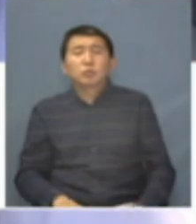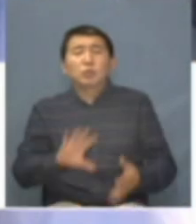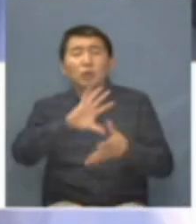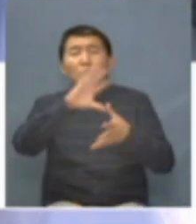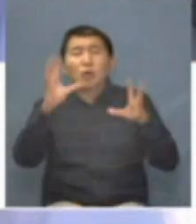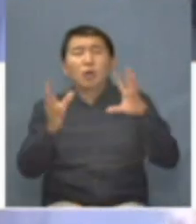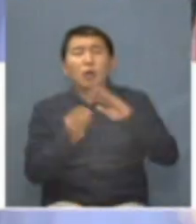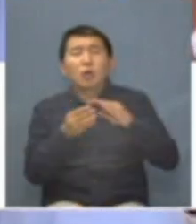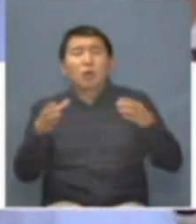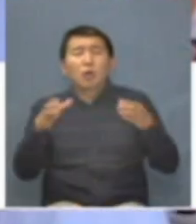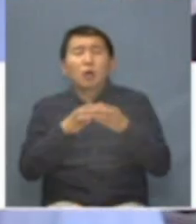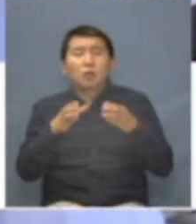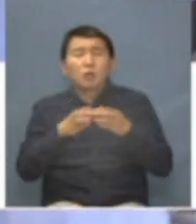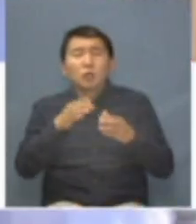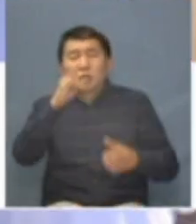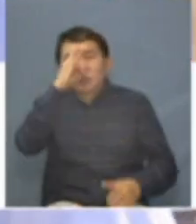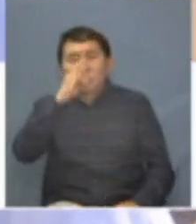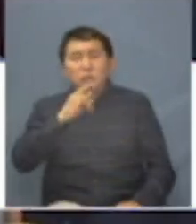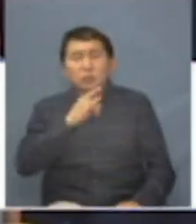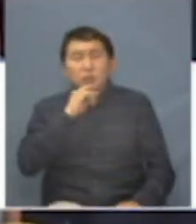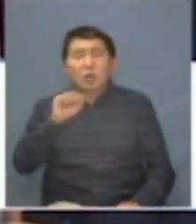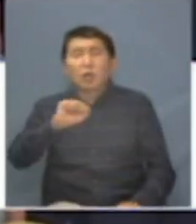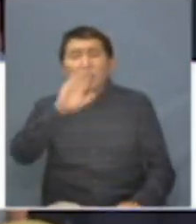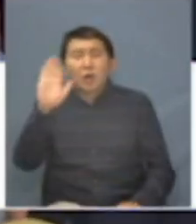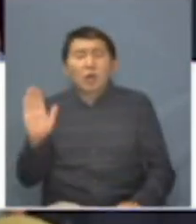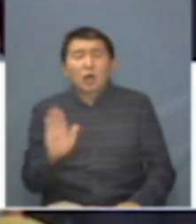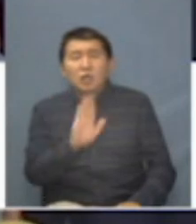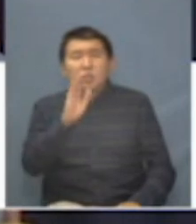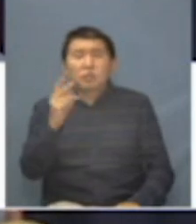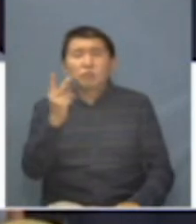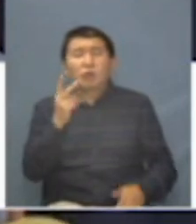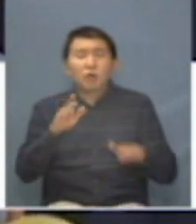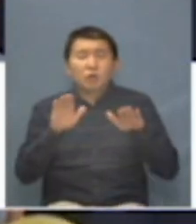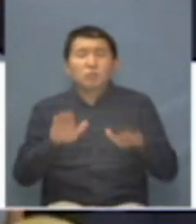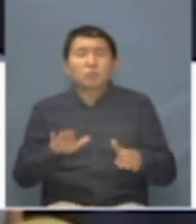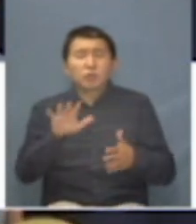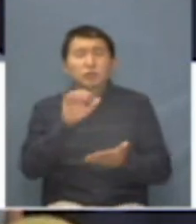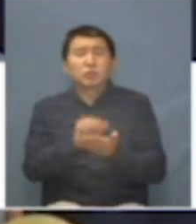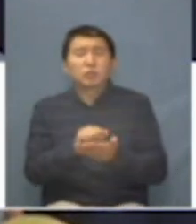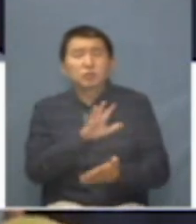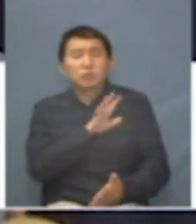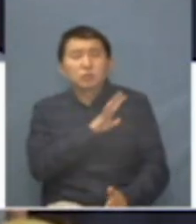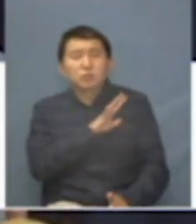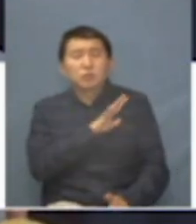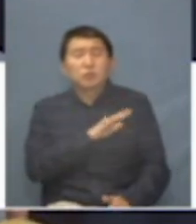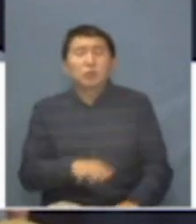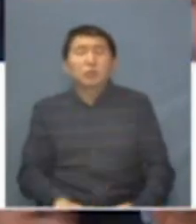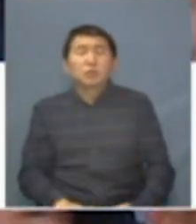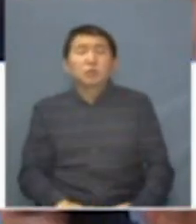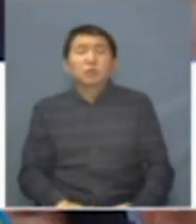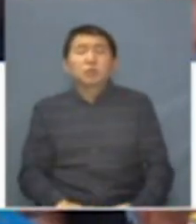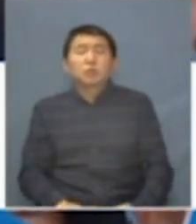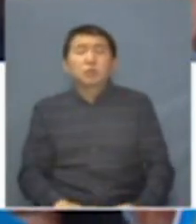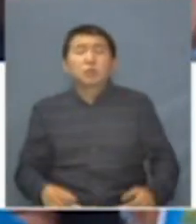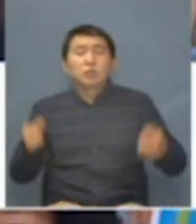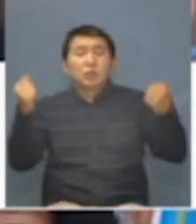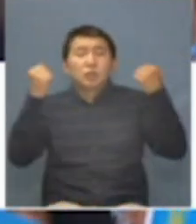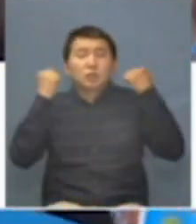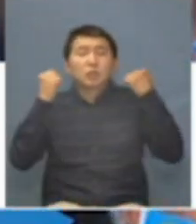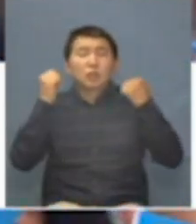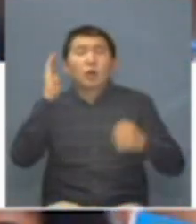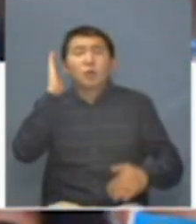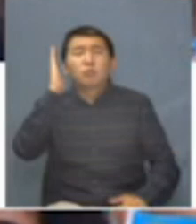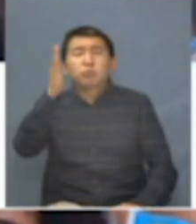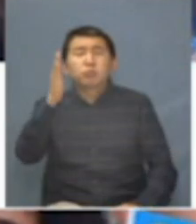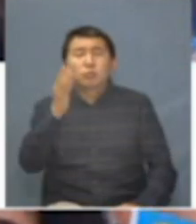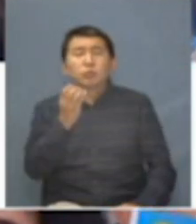командалық есепте Қазақстан командасы Азия біріншілігінде екінші орынға табан тіреді. Мұнымен тоқтап қалмай, спортшыларымыз алдағы